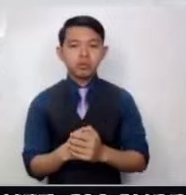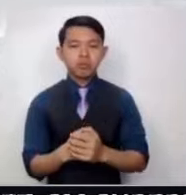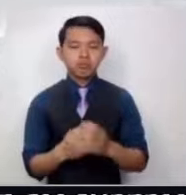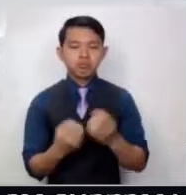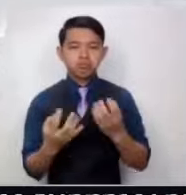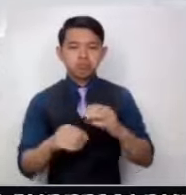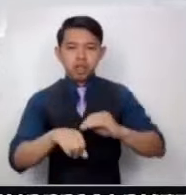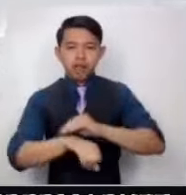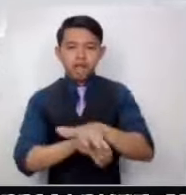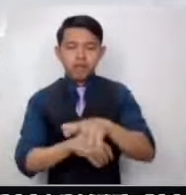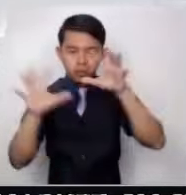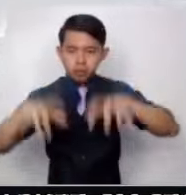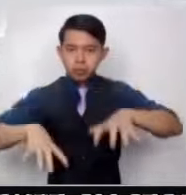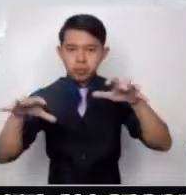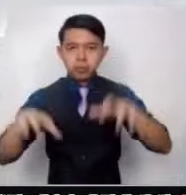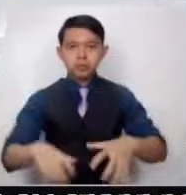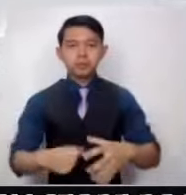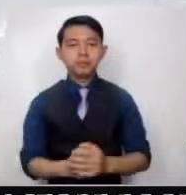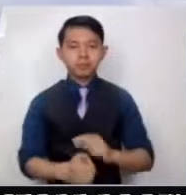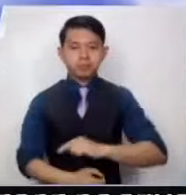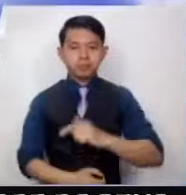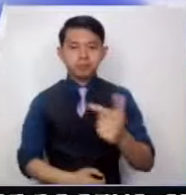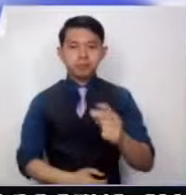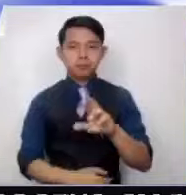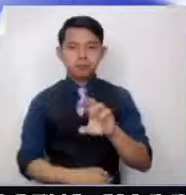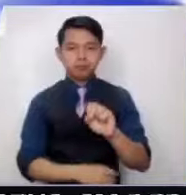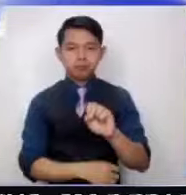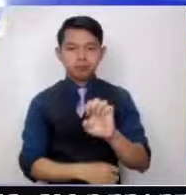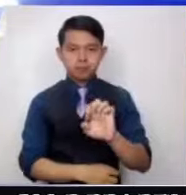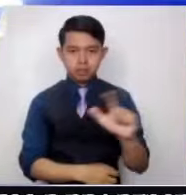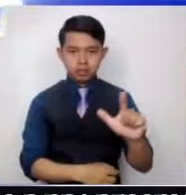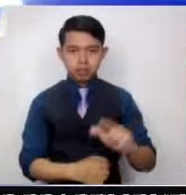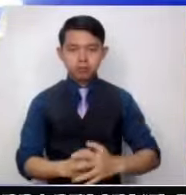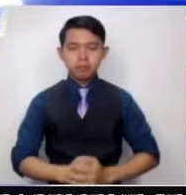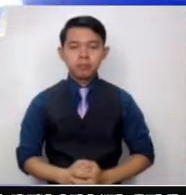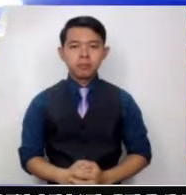si Russell Simorio ng GMA Regional TV. Russell?